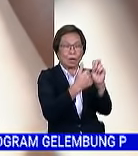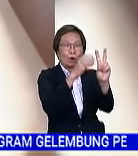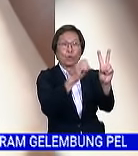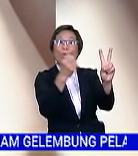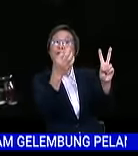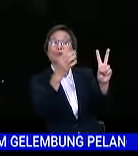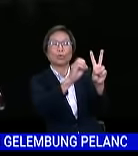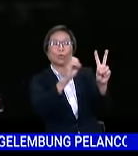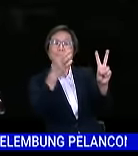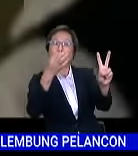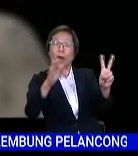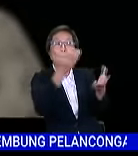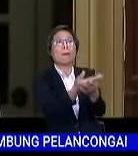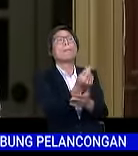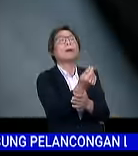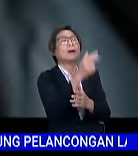dengan harga